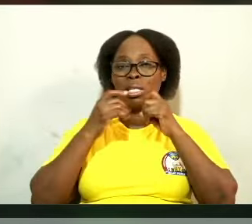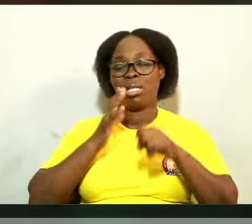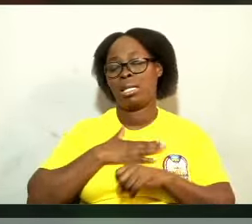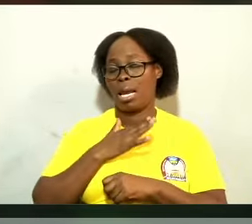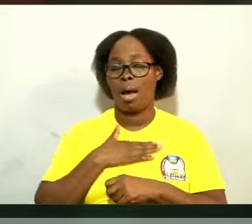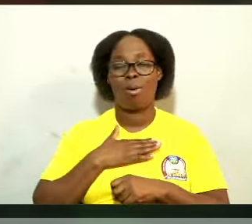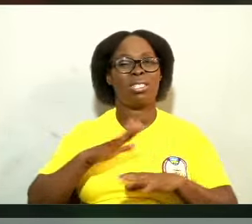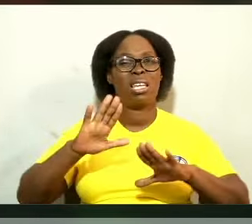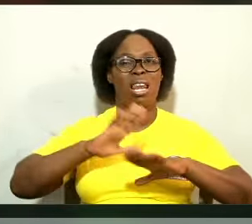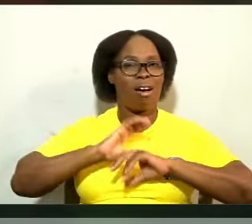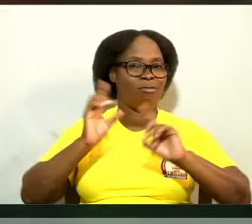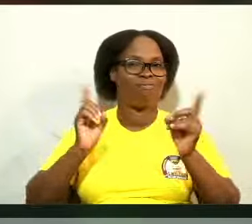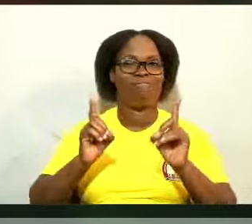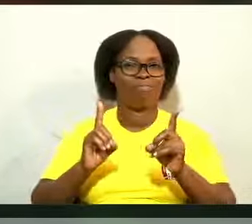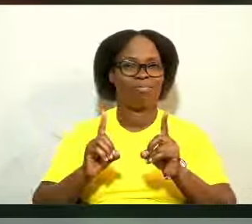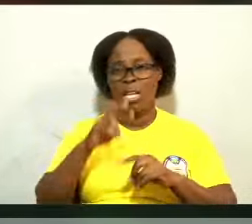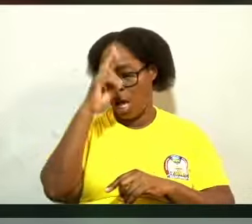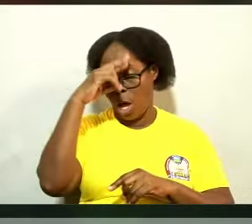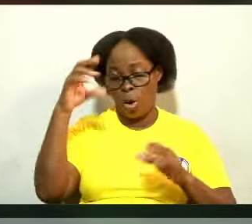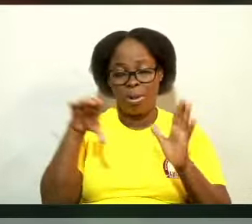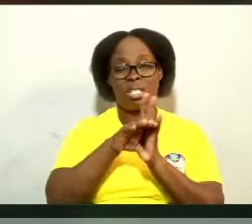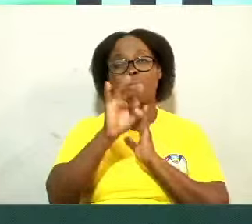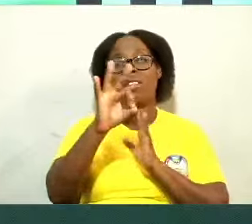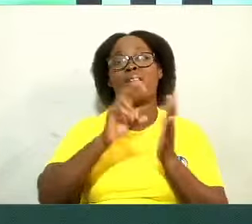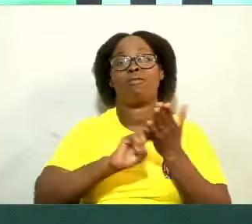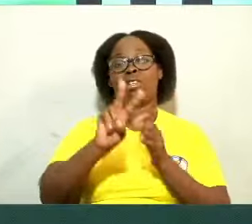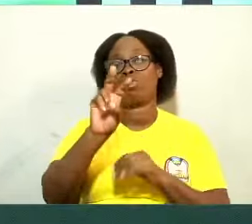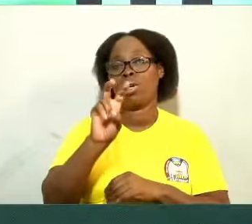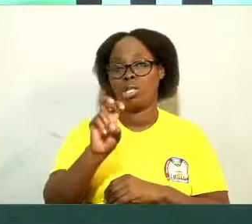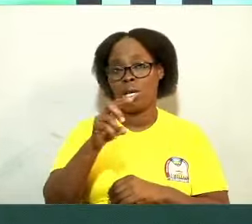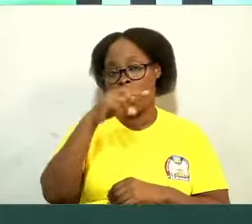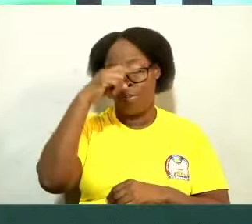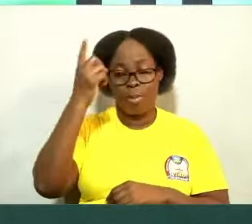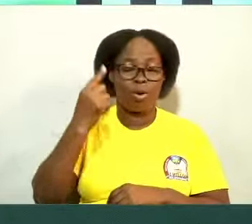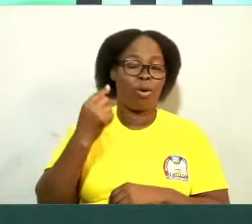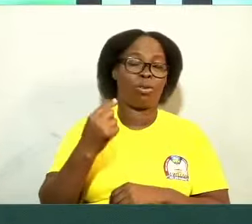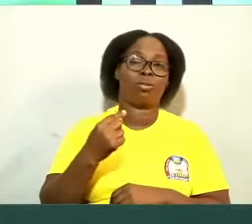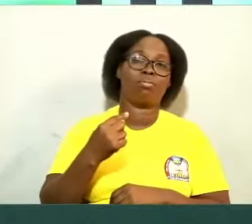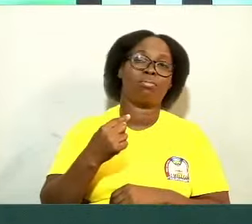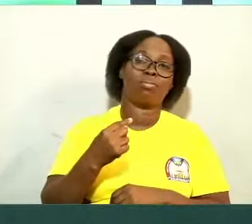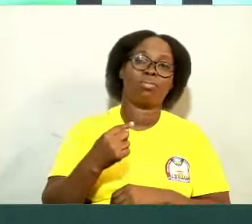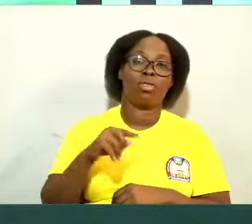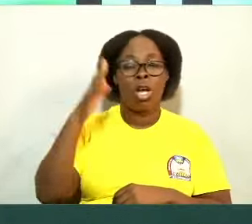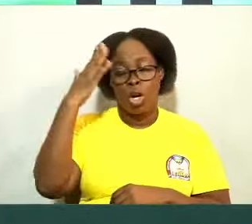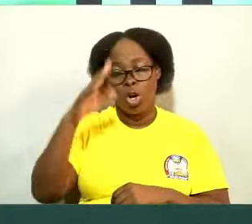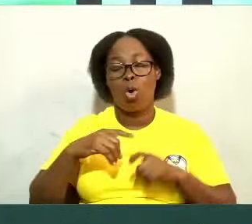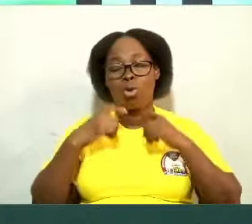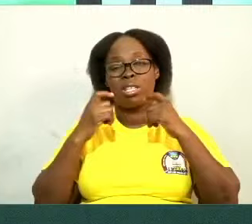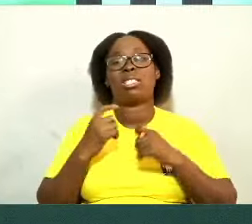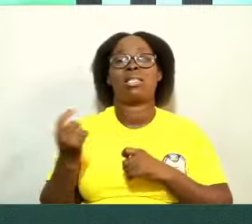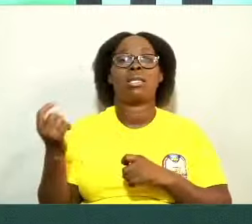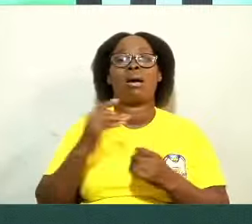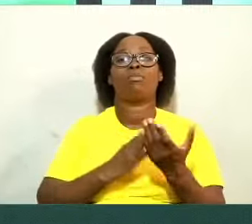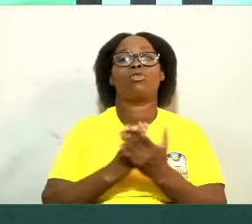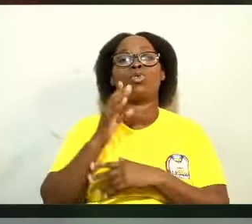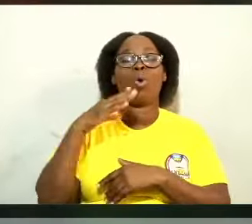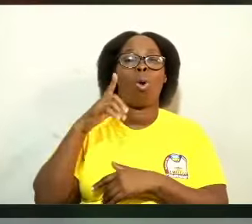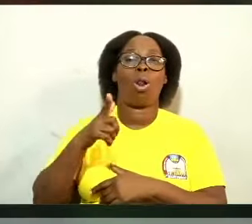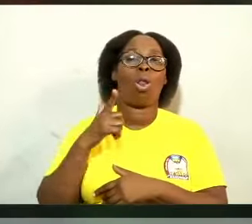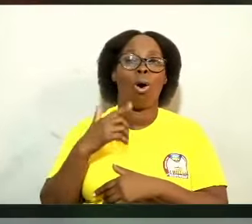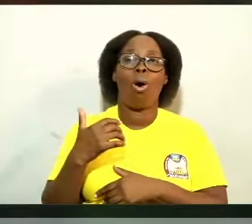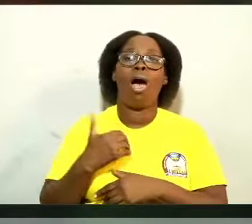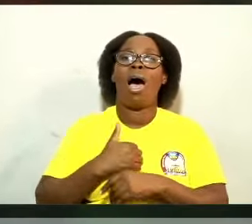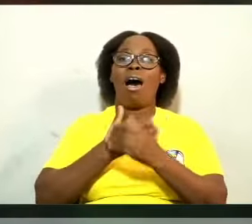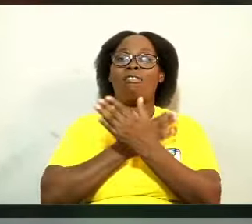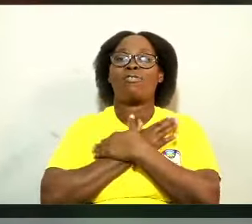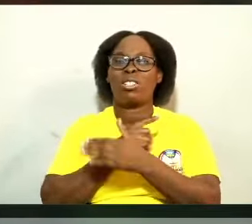Haitoshi hiyo. Warumi 3:20, kwa maana kutambua dhambi uja kwa njia ya sheria. Kwa hiyo kuna marafiki wao